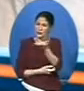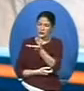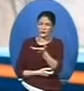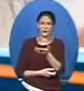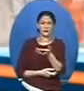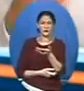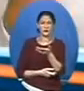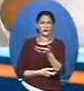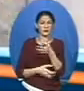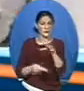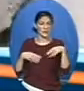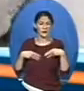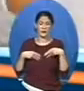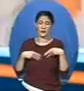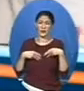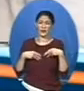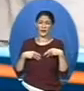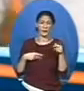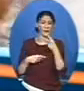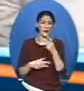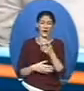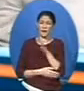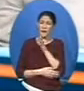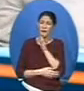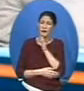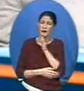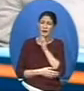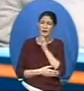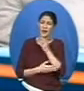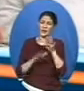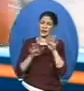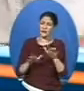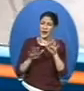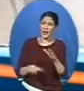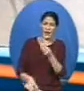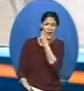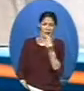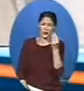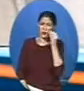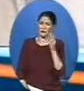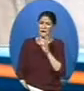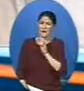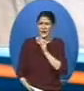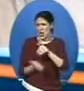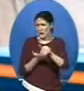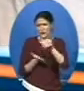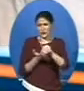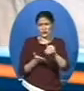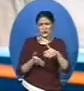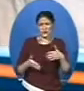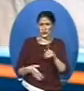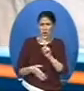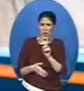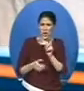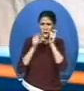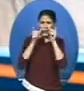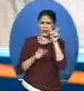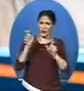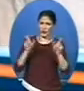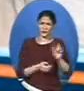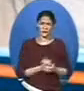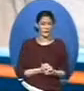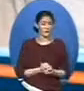אתם מוכנים לעשות לקראת... אין בעיה בקריאה של אחר הצהריים, היא לא פוגעת בשעון אוקיי, היום. אז אני מציע לך, חבר הכנסת יוגב, בואו נאמץ את